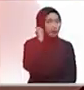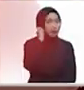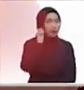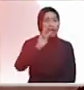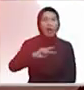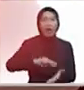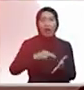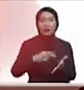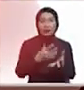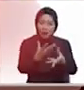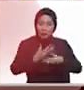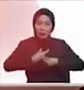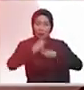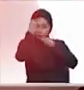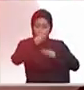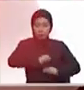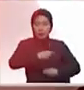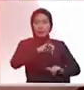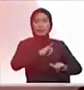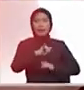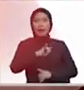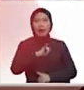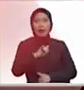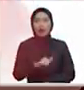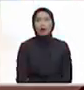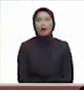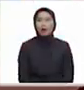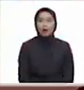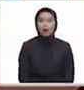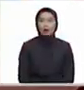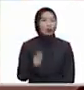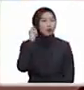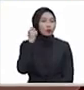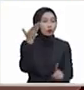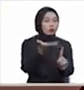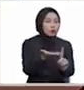Maka oleh sebab itu wanita itu jangan terlalu dikasih beban berat.